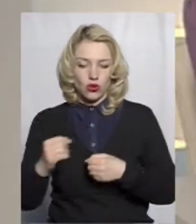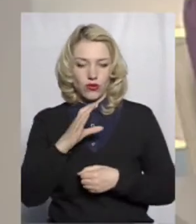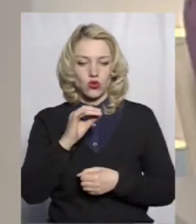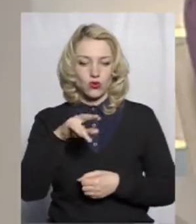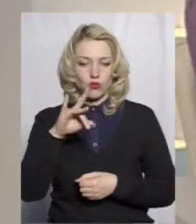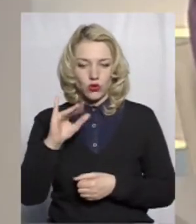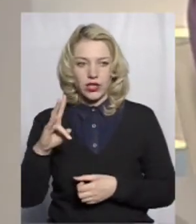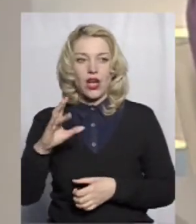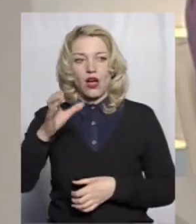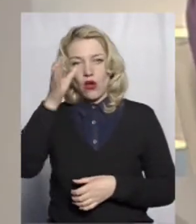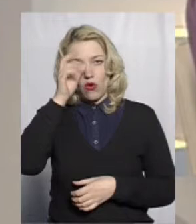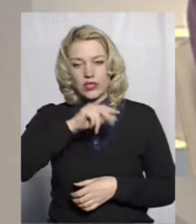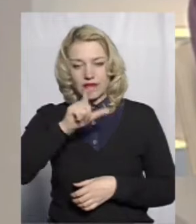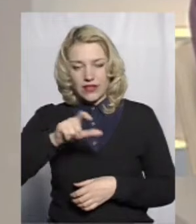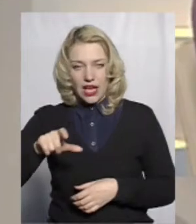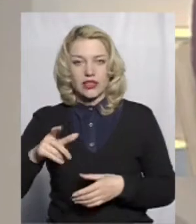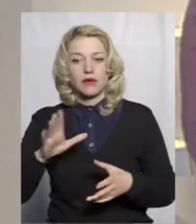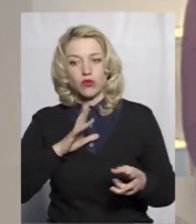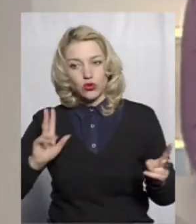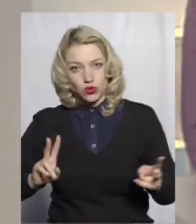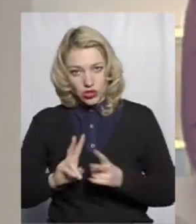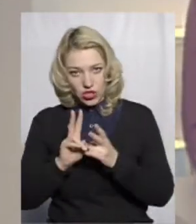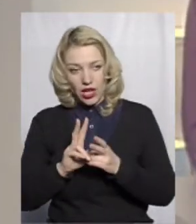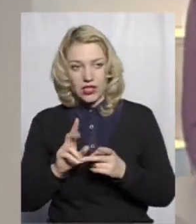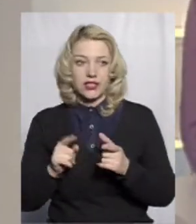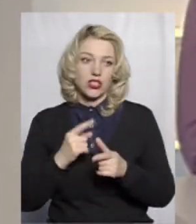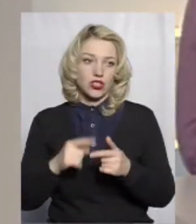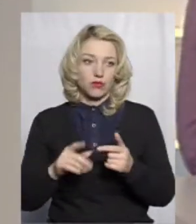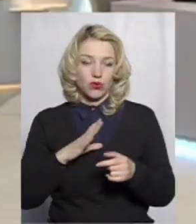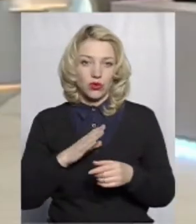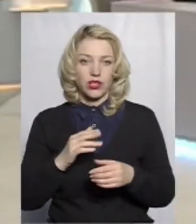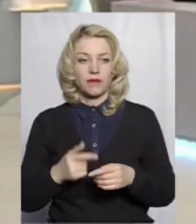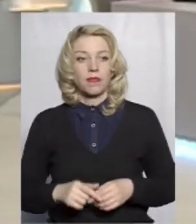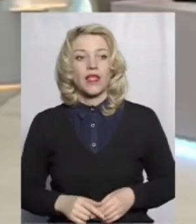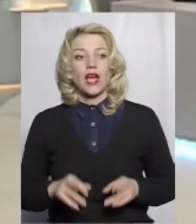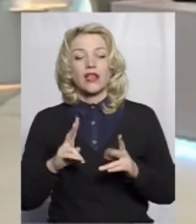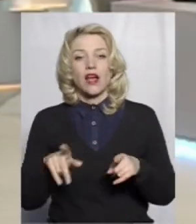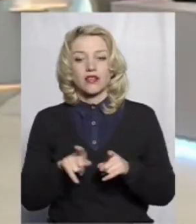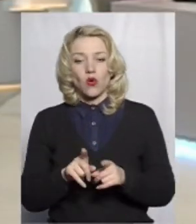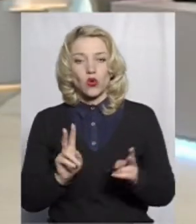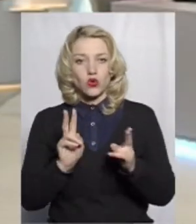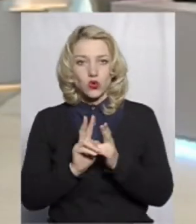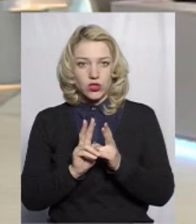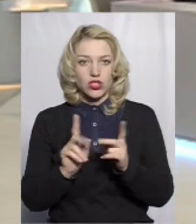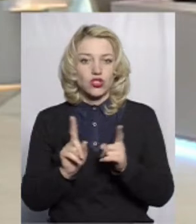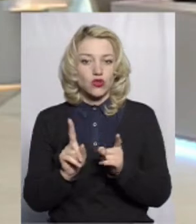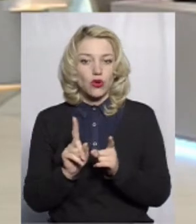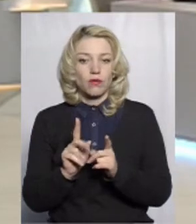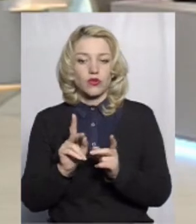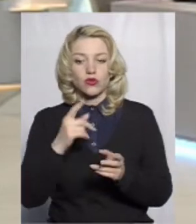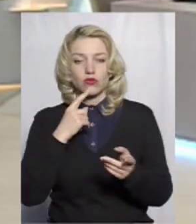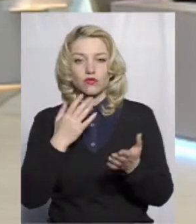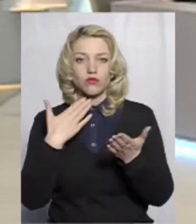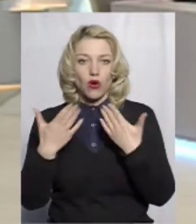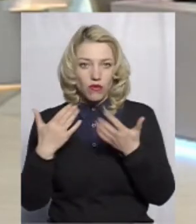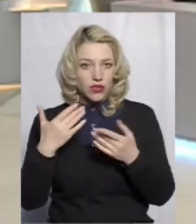вже зустрічалися? Були спільні зустрічі? Якщо так, то до чого домовилися? Як такої безпосередньої зустрічі, щоб зустрітися і